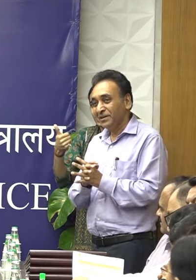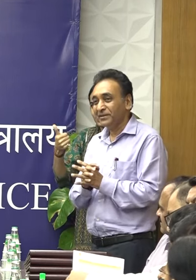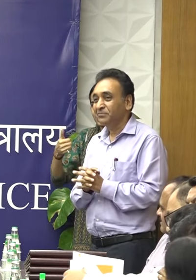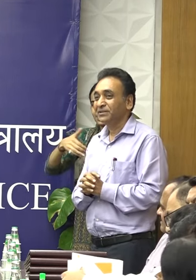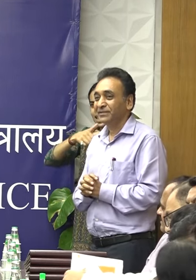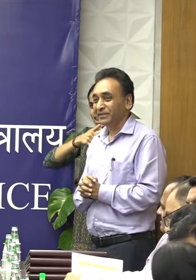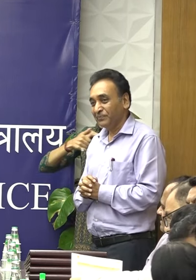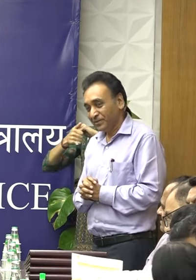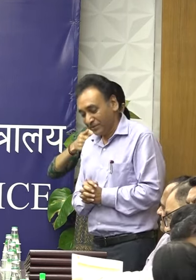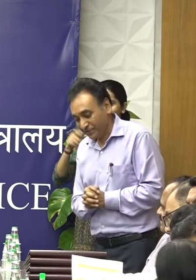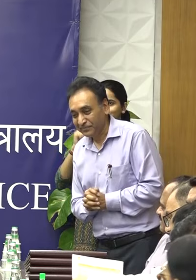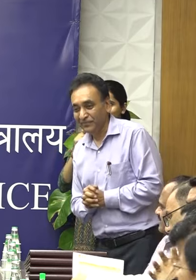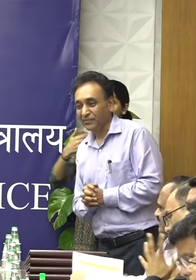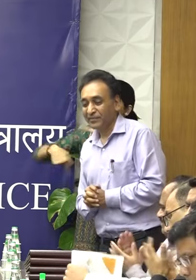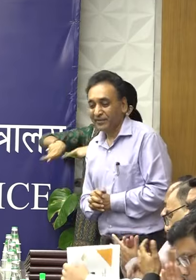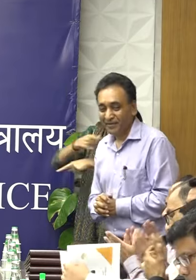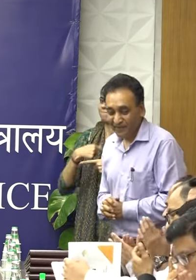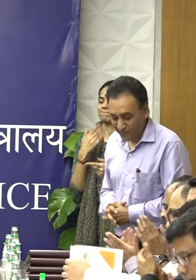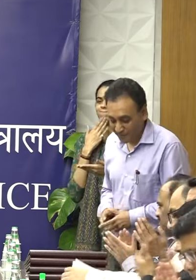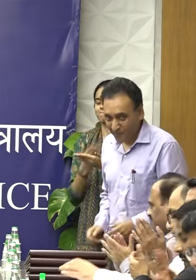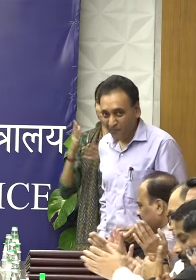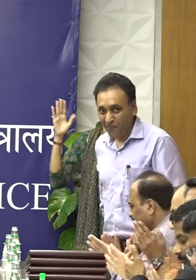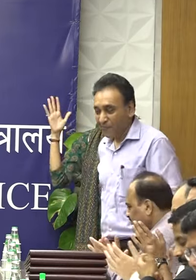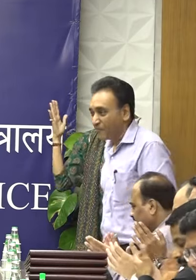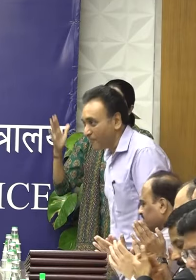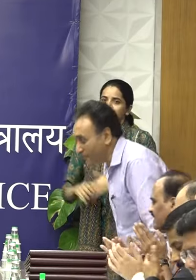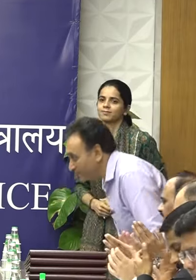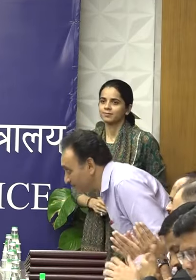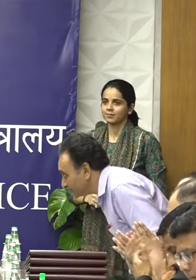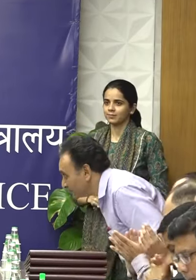हाथ मिला के काम करते रहेंगे। धन्यवाद।